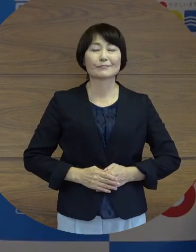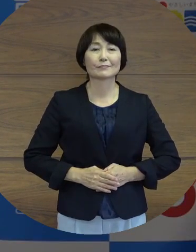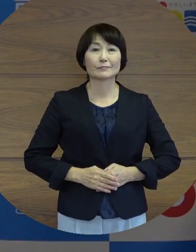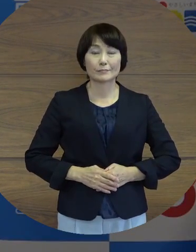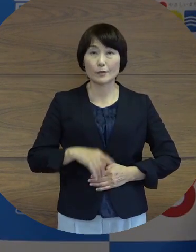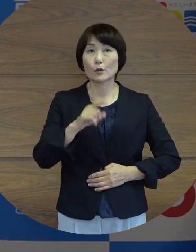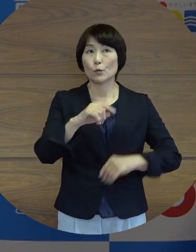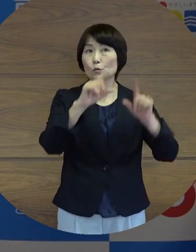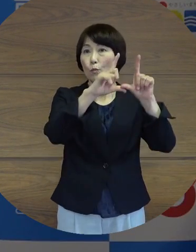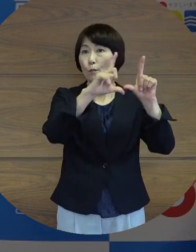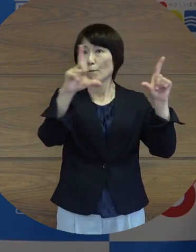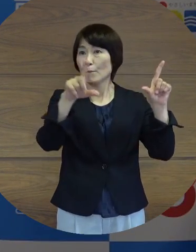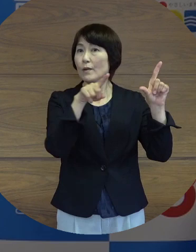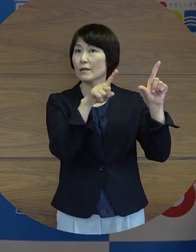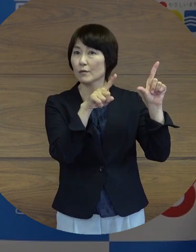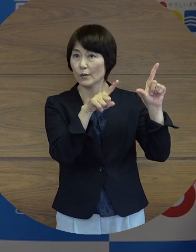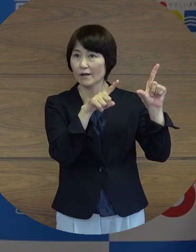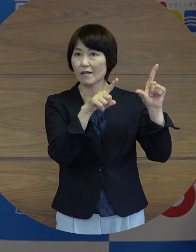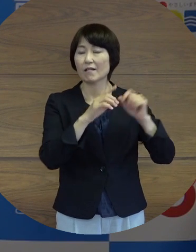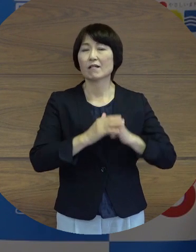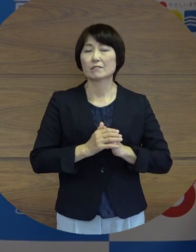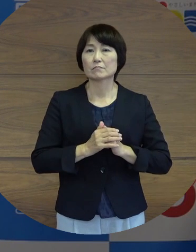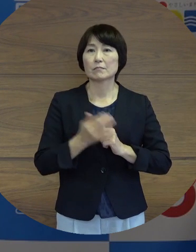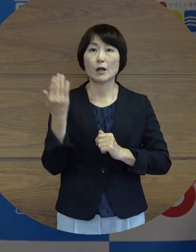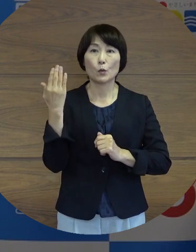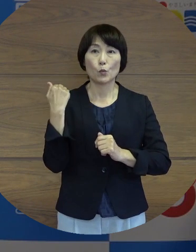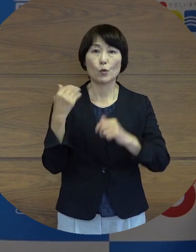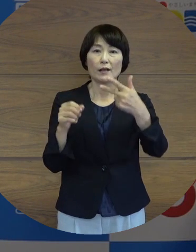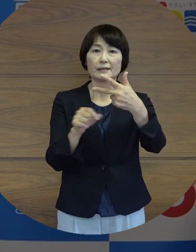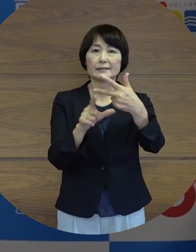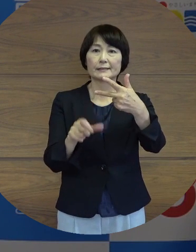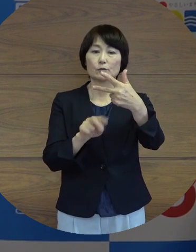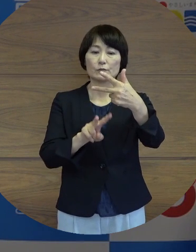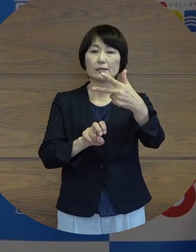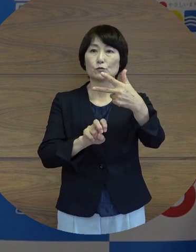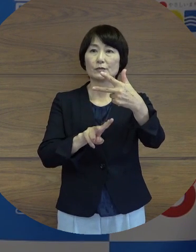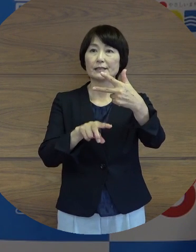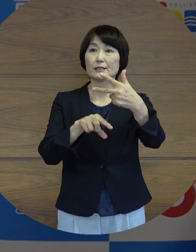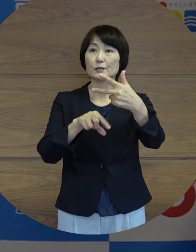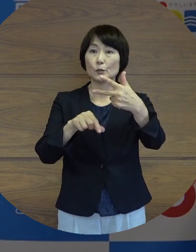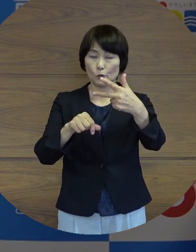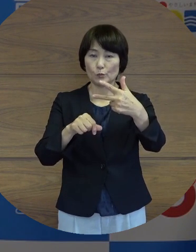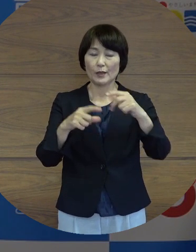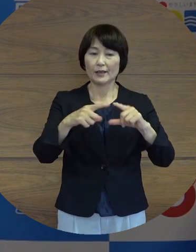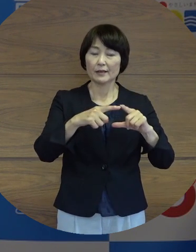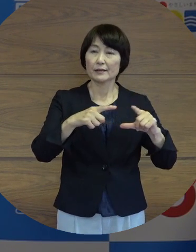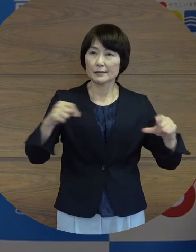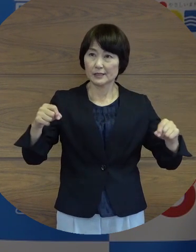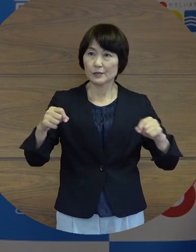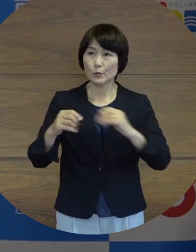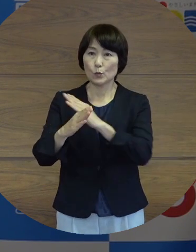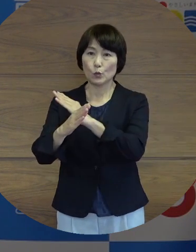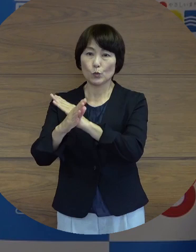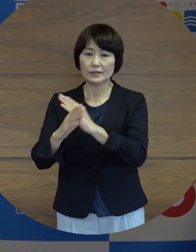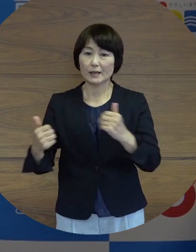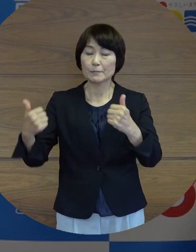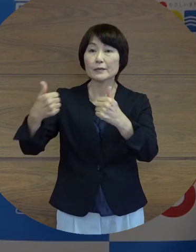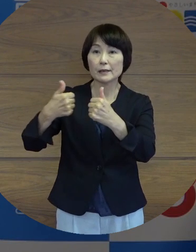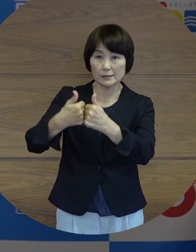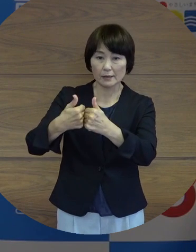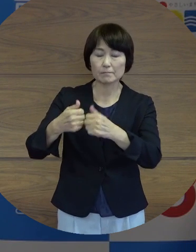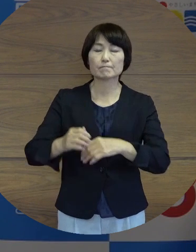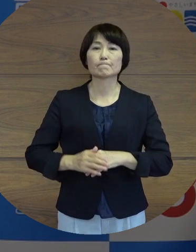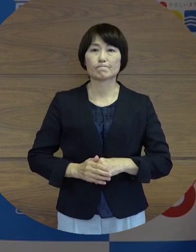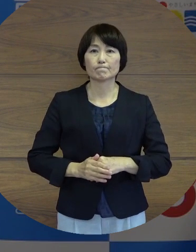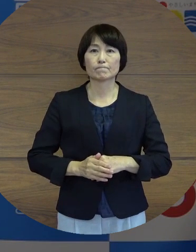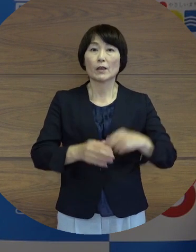このパブリックビューイングでは、7月の22日土曜日日本対ザンビア戦、7